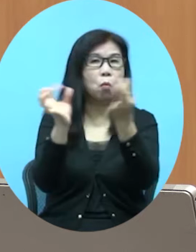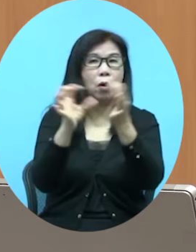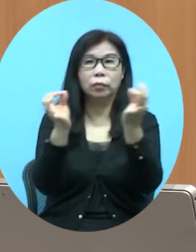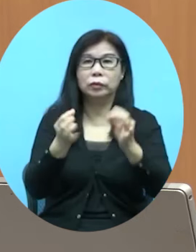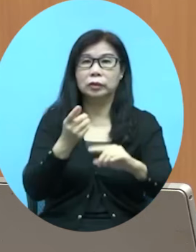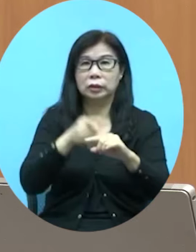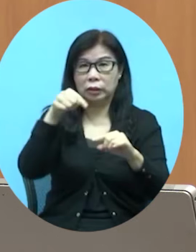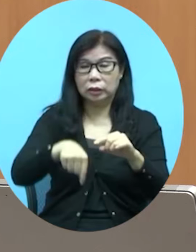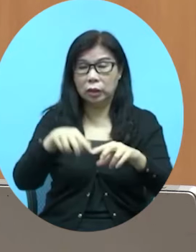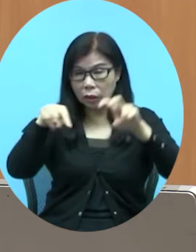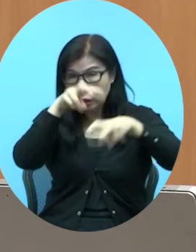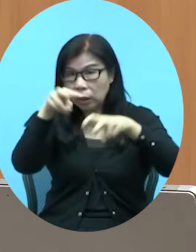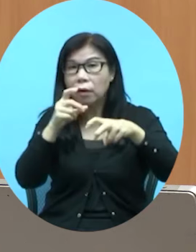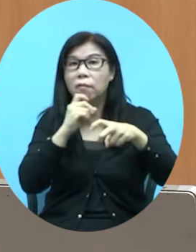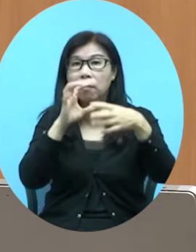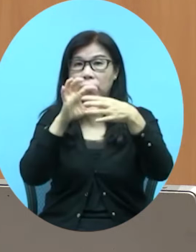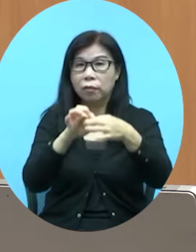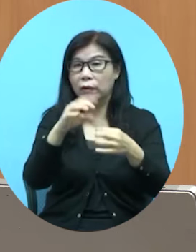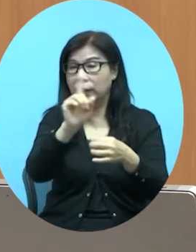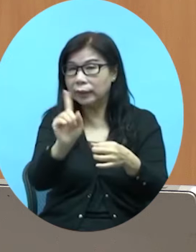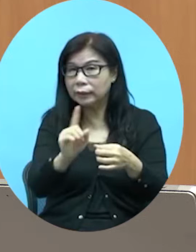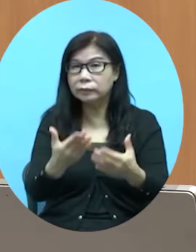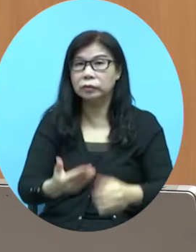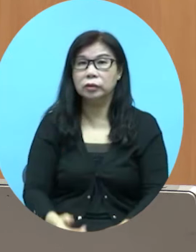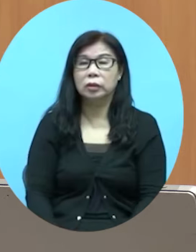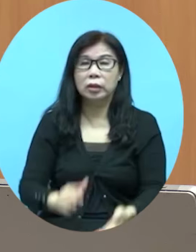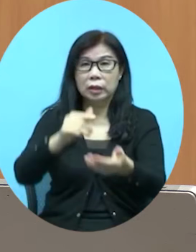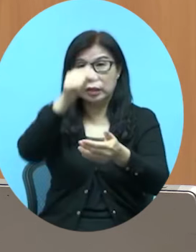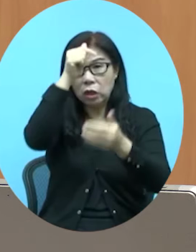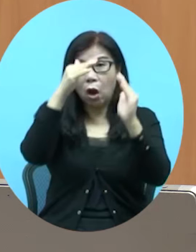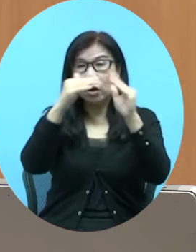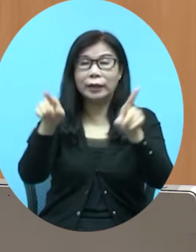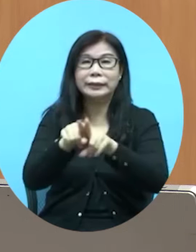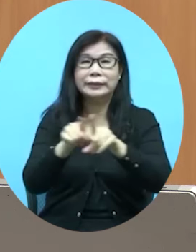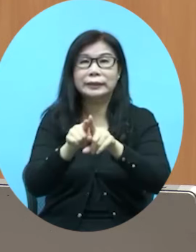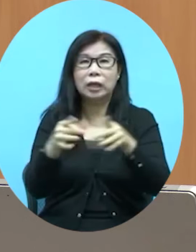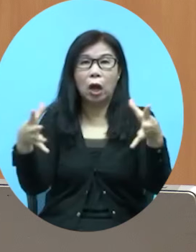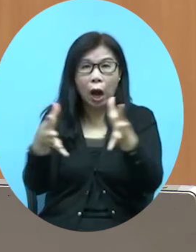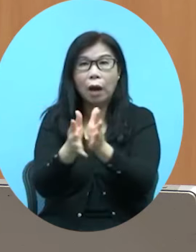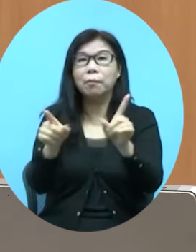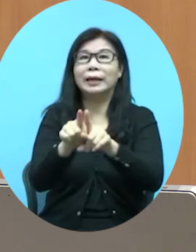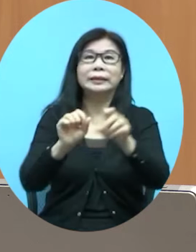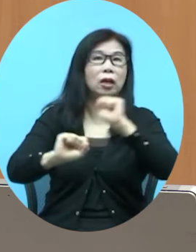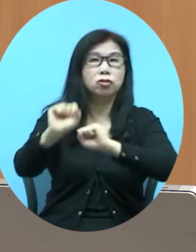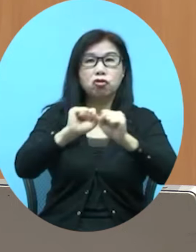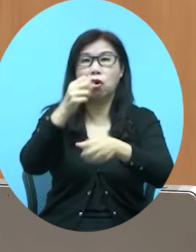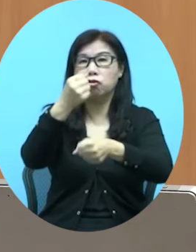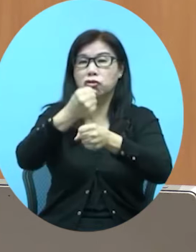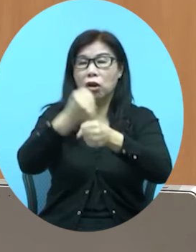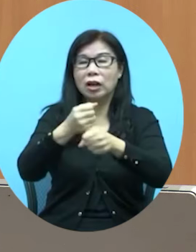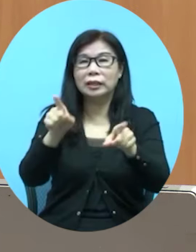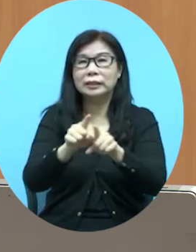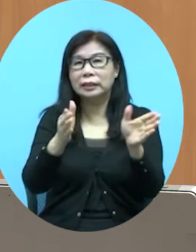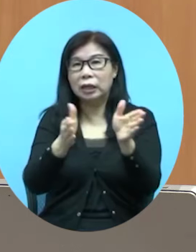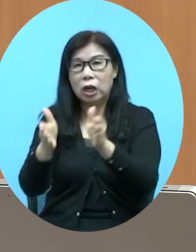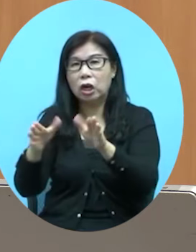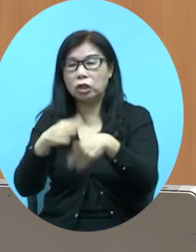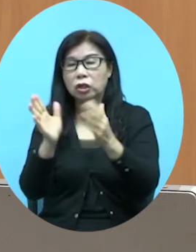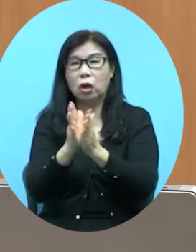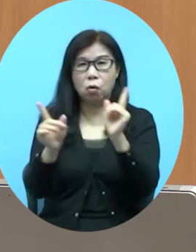调查他们有没有一些在医院有些共通的活动或者设施是他们